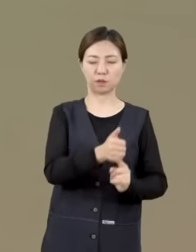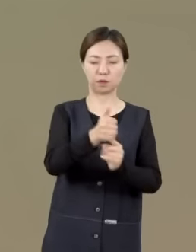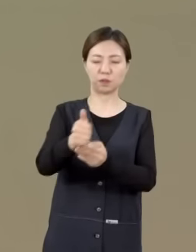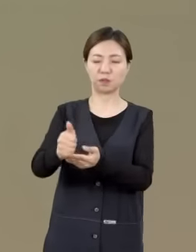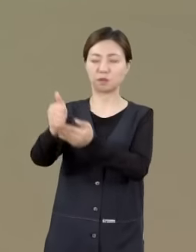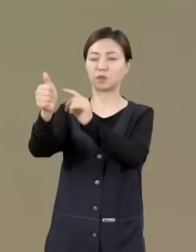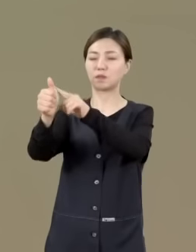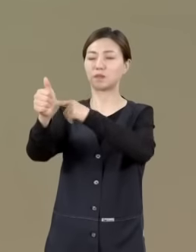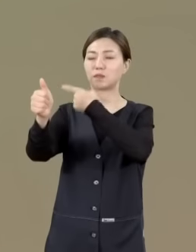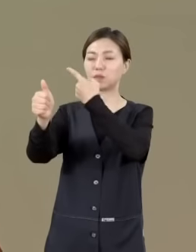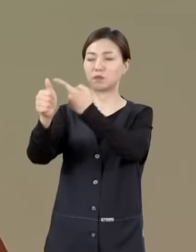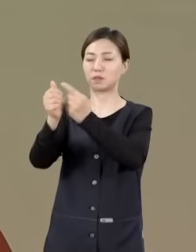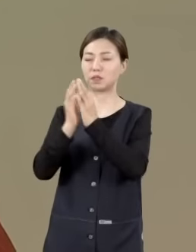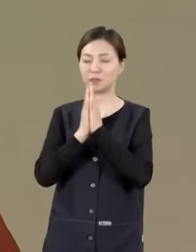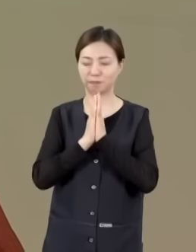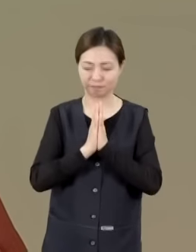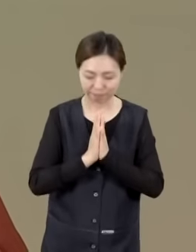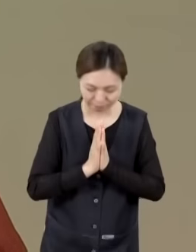서가모니불